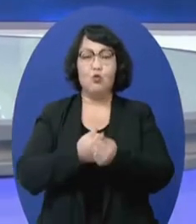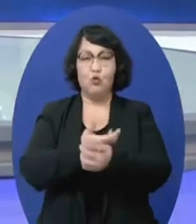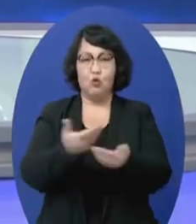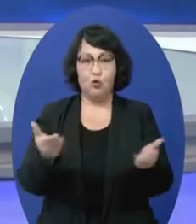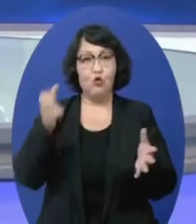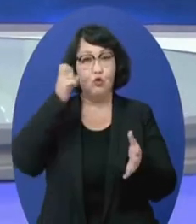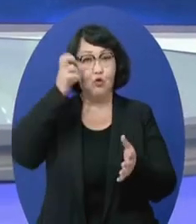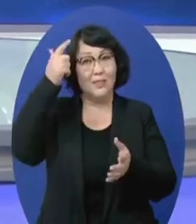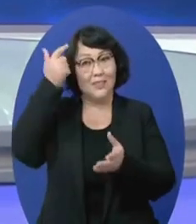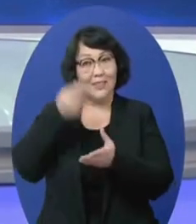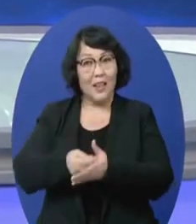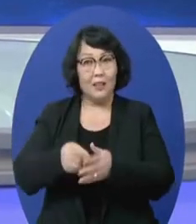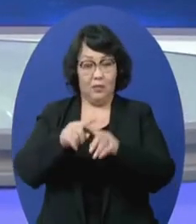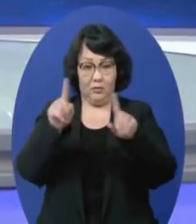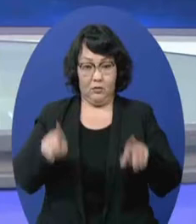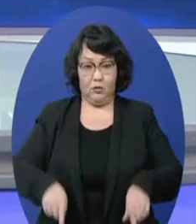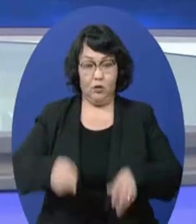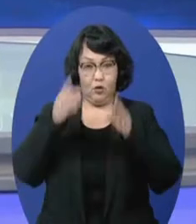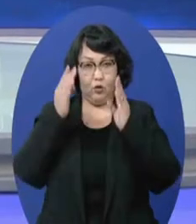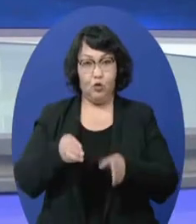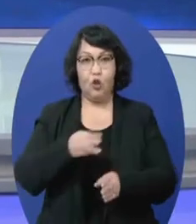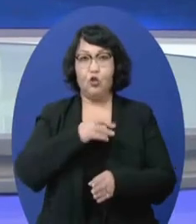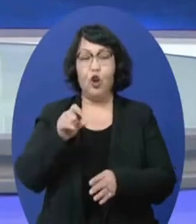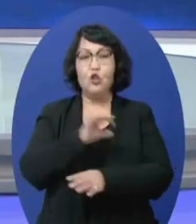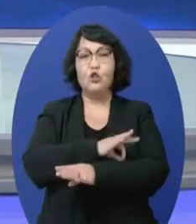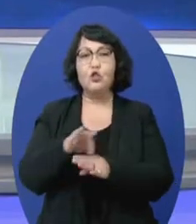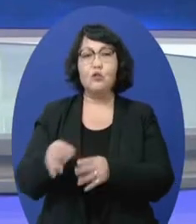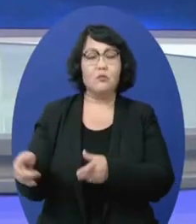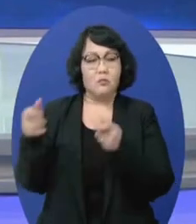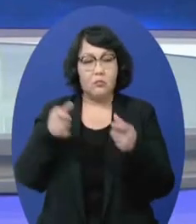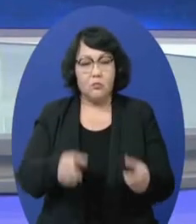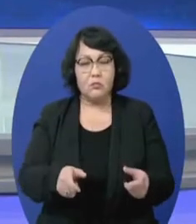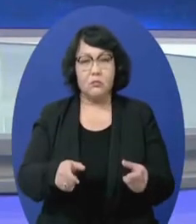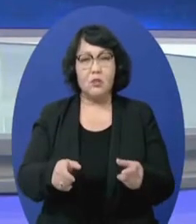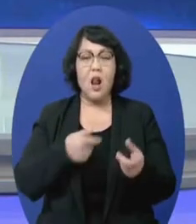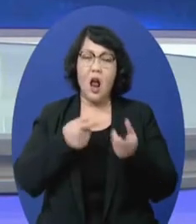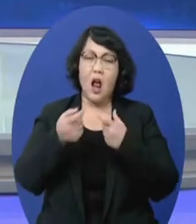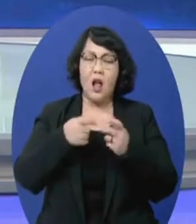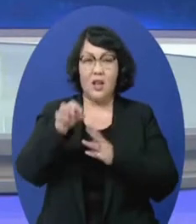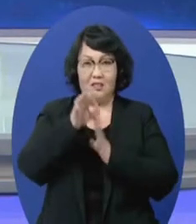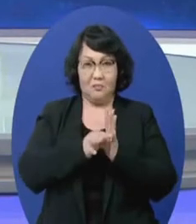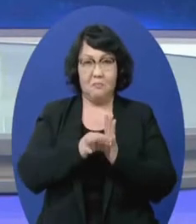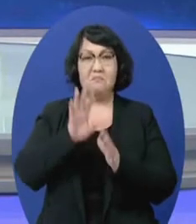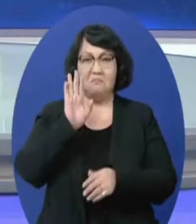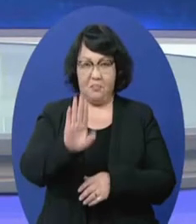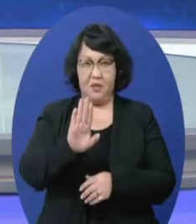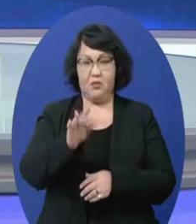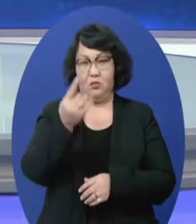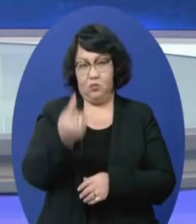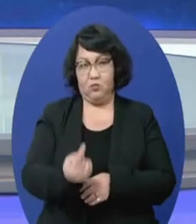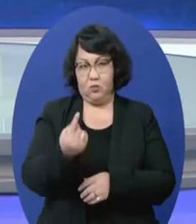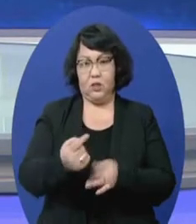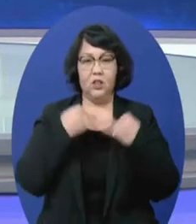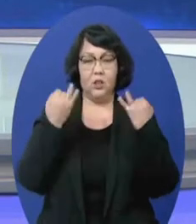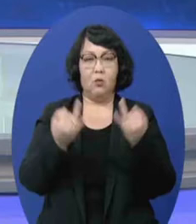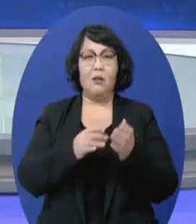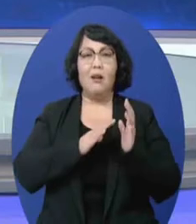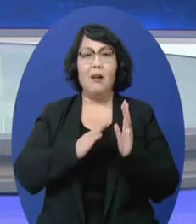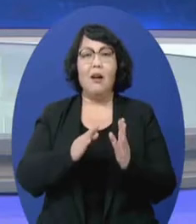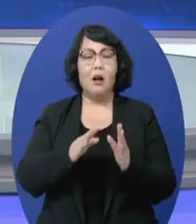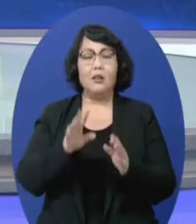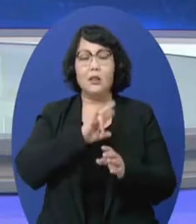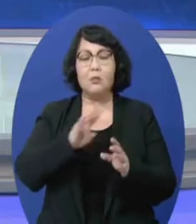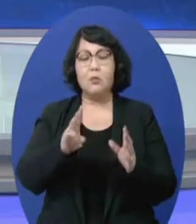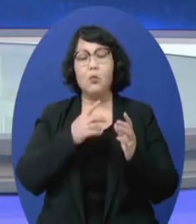ерөнхийлөгчөөс өргөн мэдүүлсэн тогтоолын төслийг хэлэлцлээ. Зарчмын 3 асуудлыг тодруулж байж дахин ярилцах шаардлагатай гэсэн байр суурьтайгаар бүлгийн